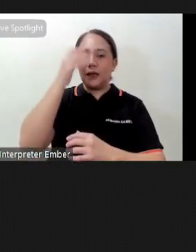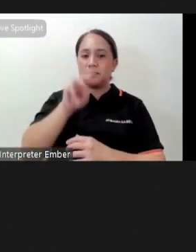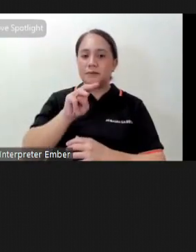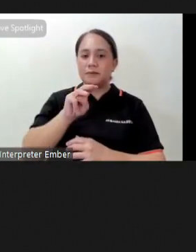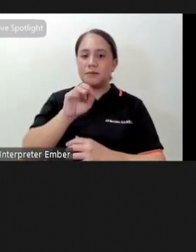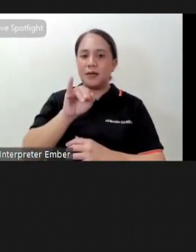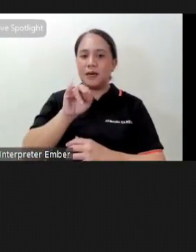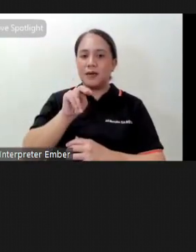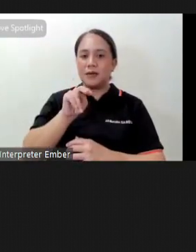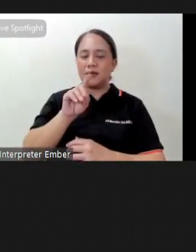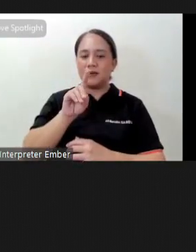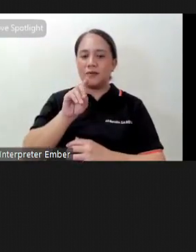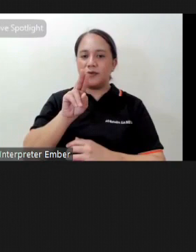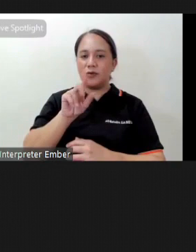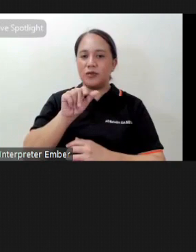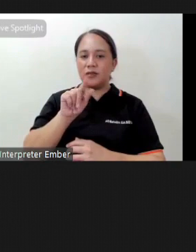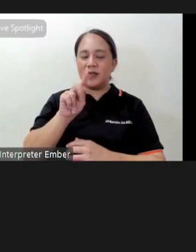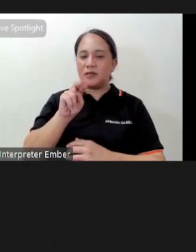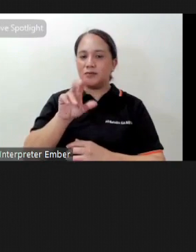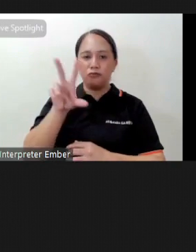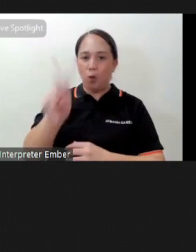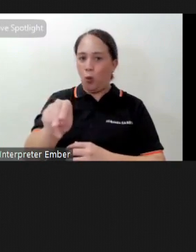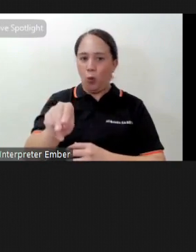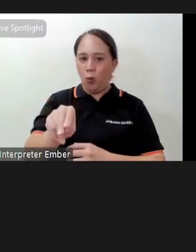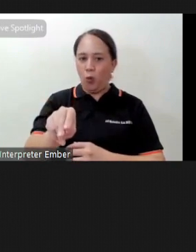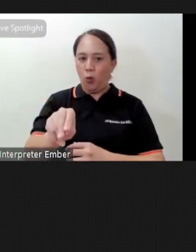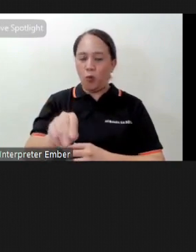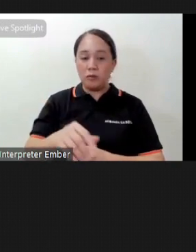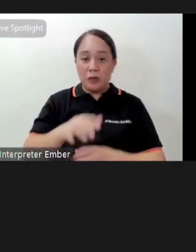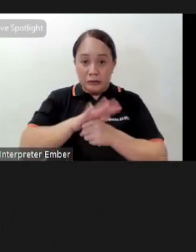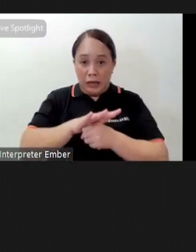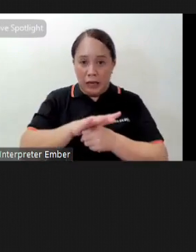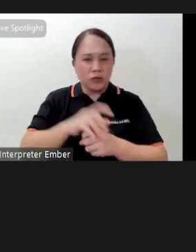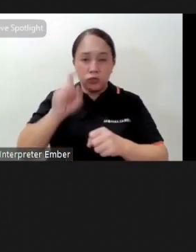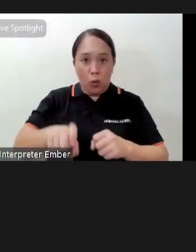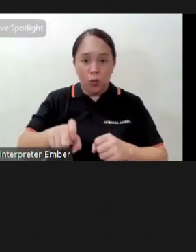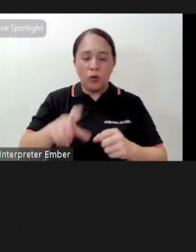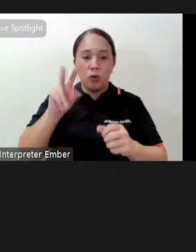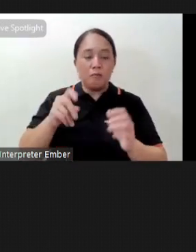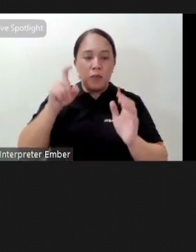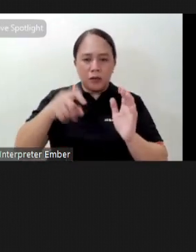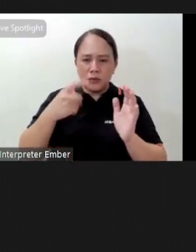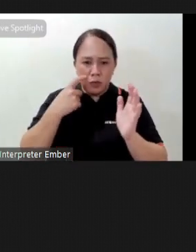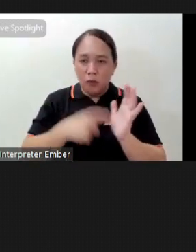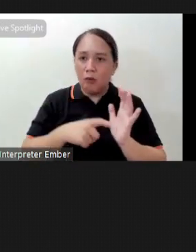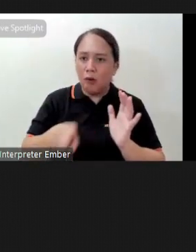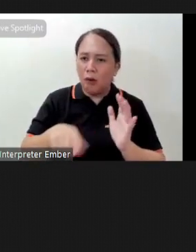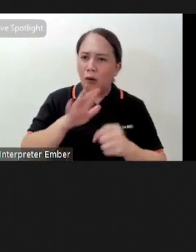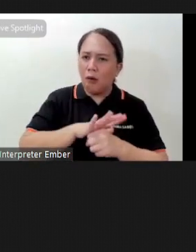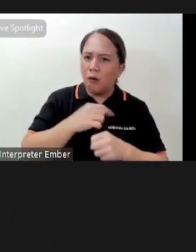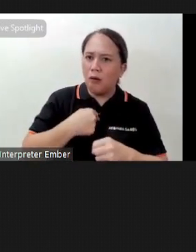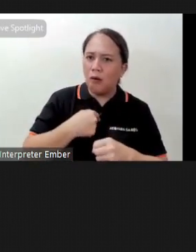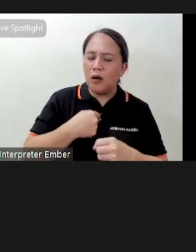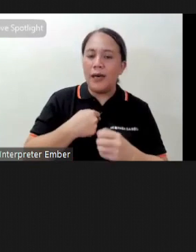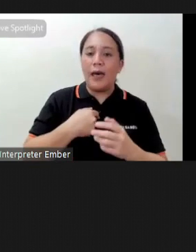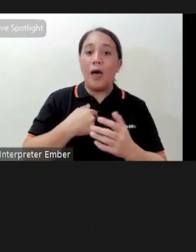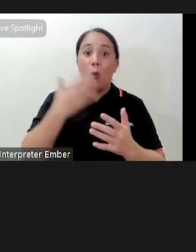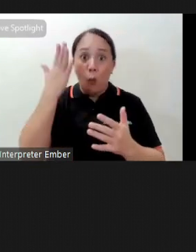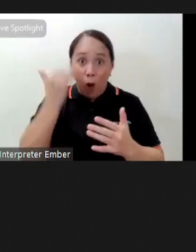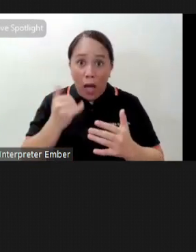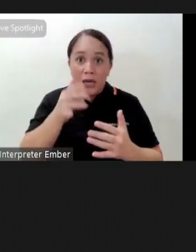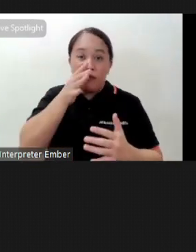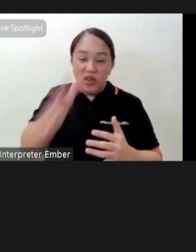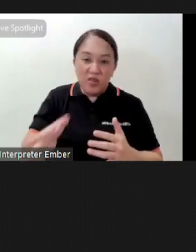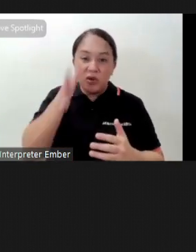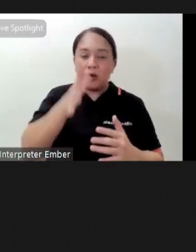contra doon ang sinasabi niya pansinin nyo pansinin nyo kasi pagka hindi nyo pansinin maapektuhan na yung